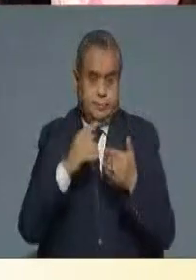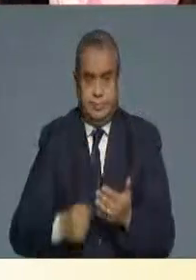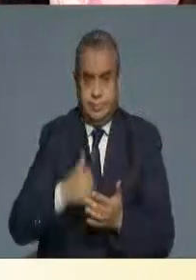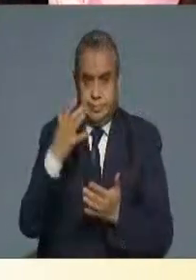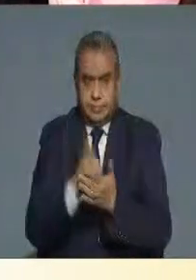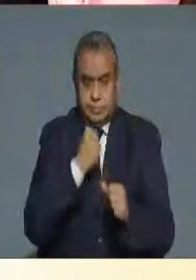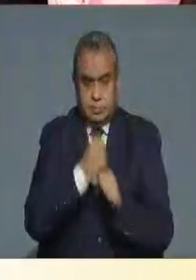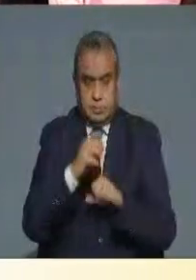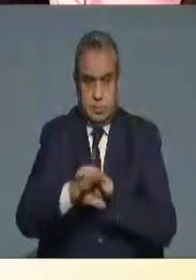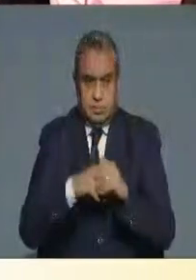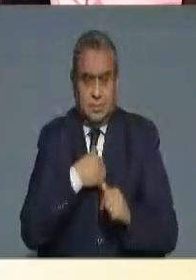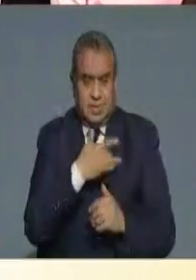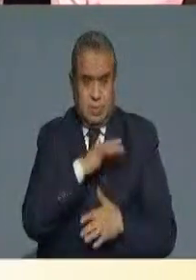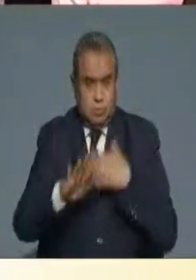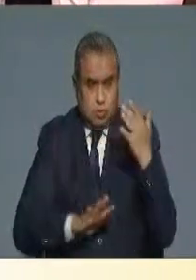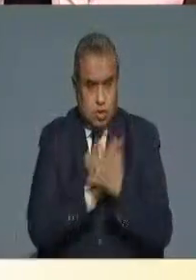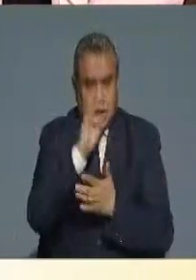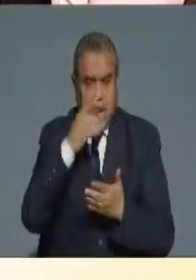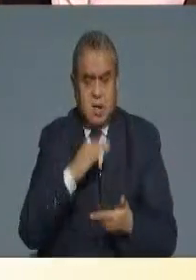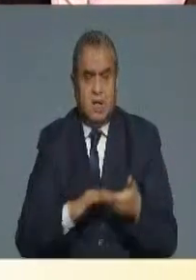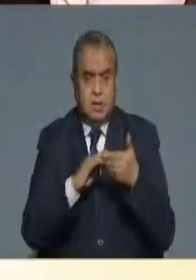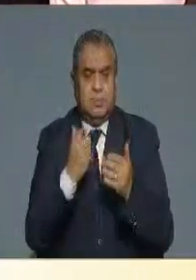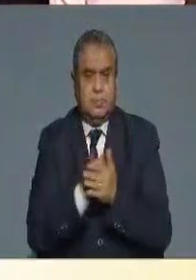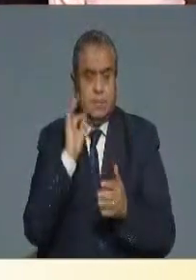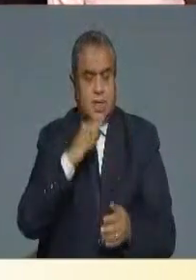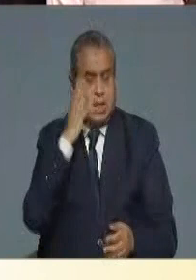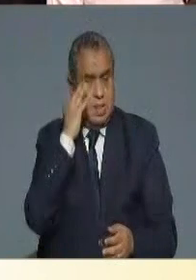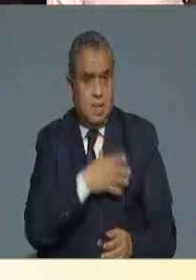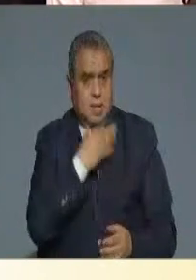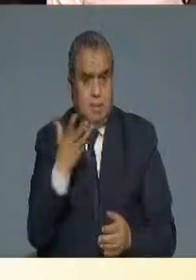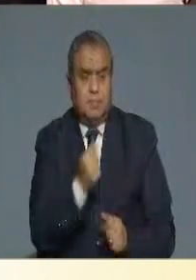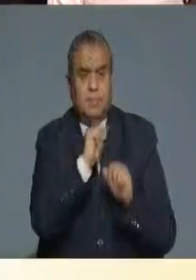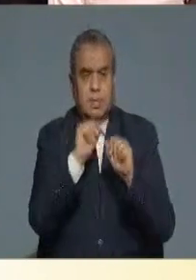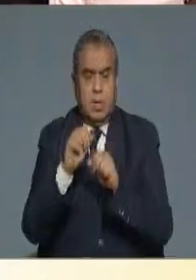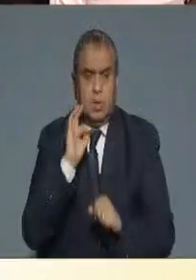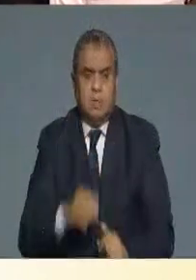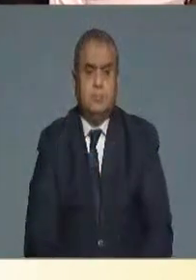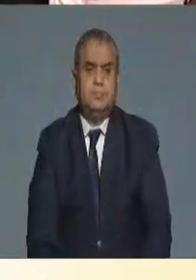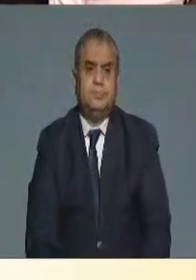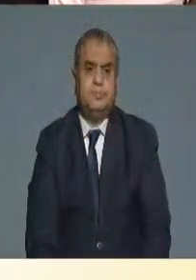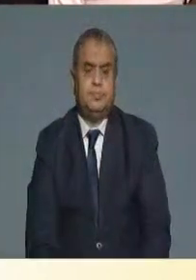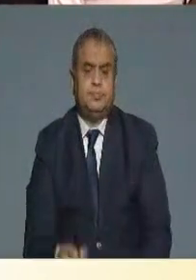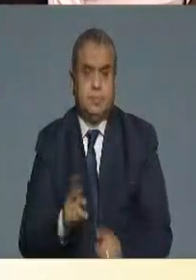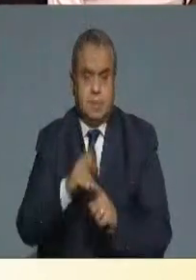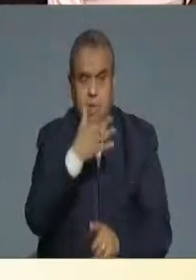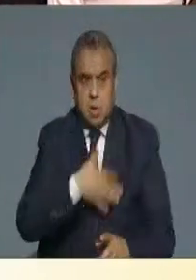والمنح، والمنح من قلب المحن، والمنح من قلب